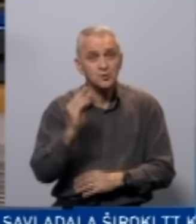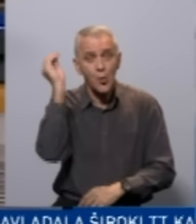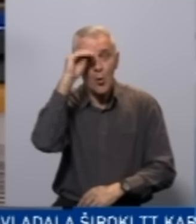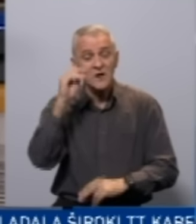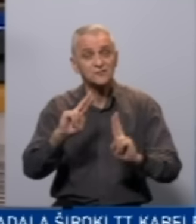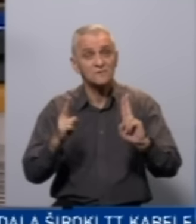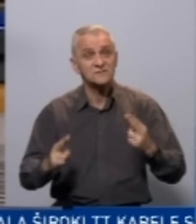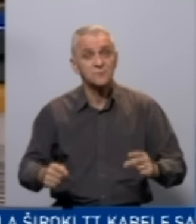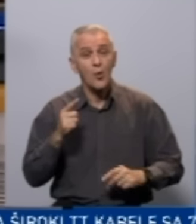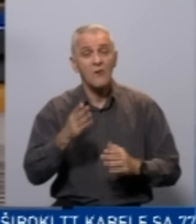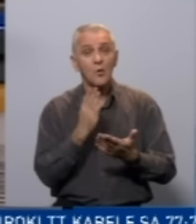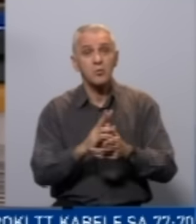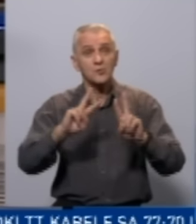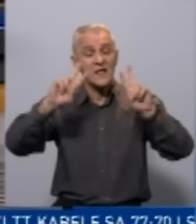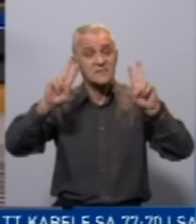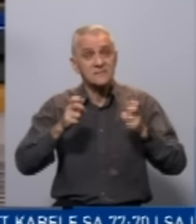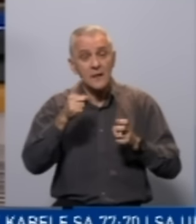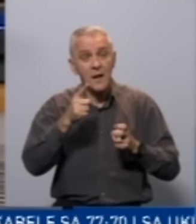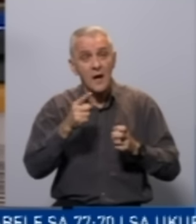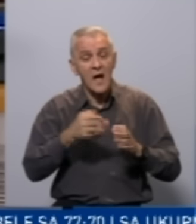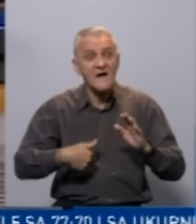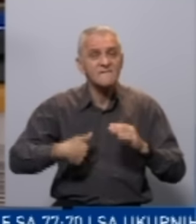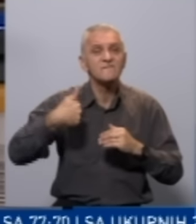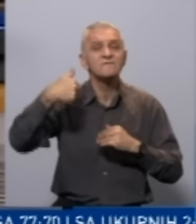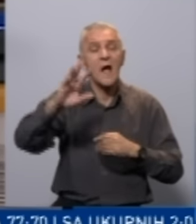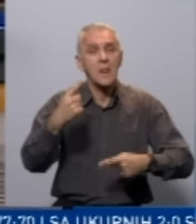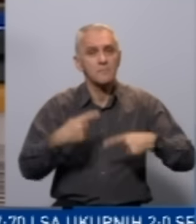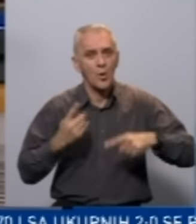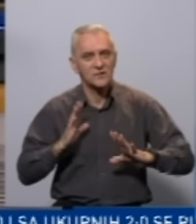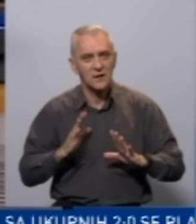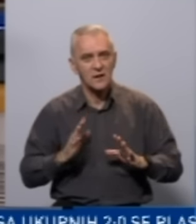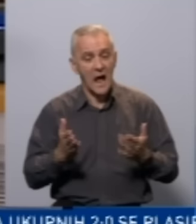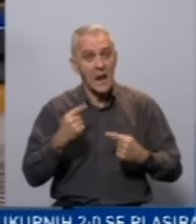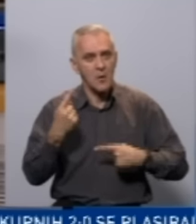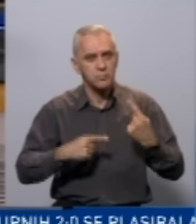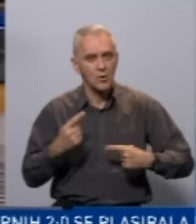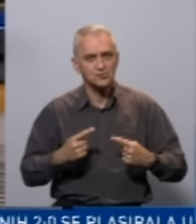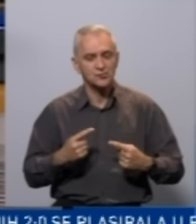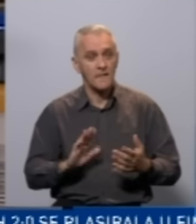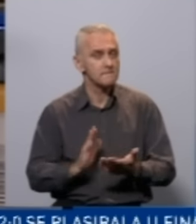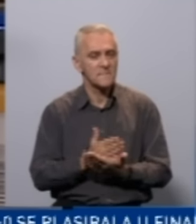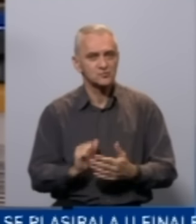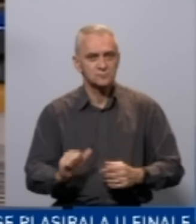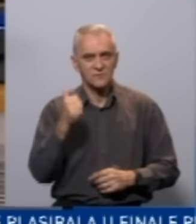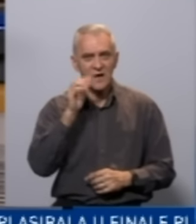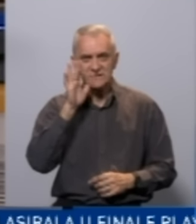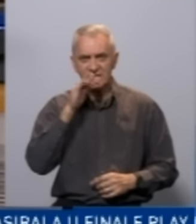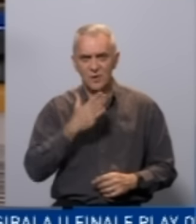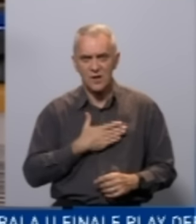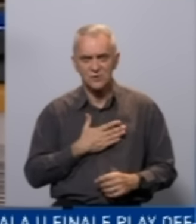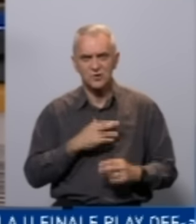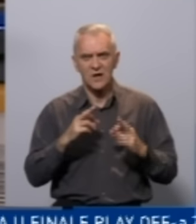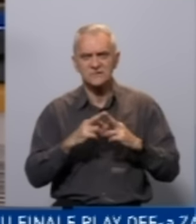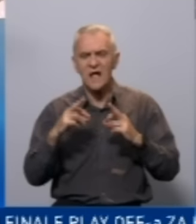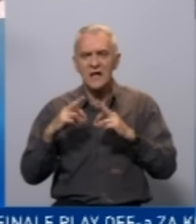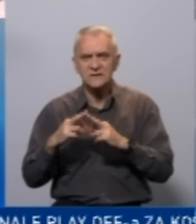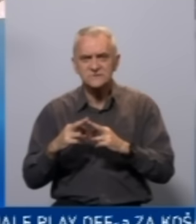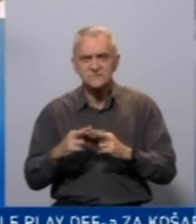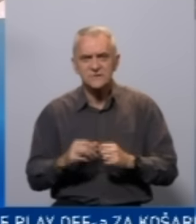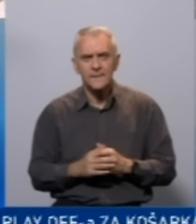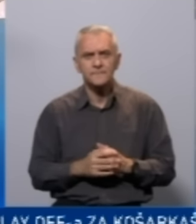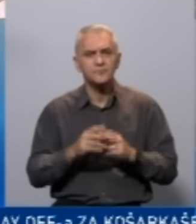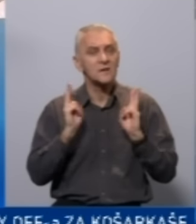da ovo bude tema izvan politike i politikanstva. Ipak, političke reakcije su među prvima. U Sarajevu je naša Adisa Daslić.